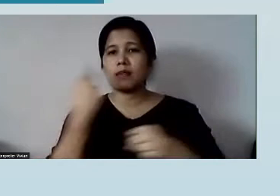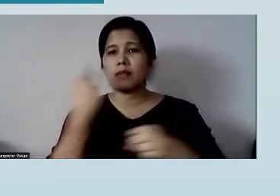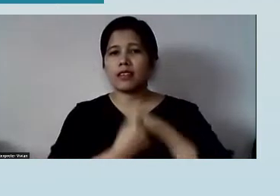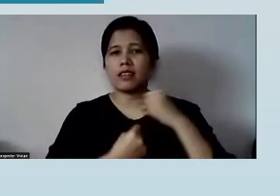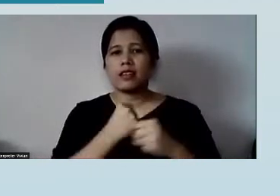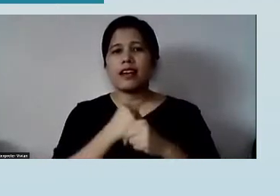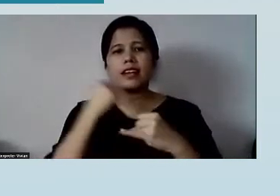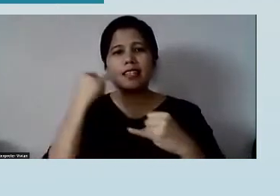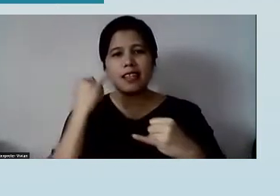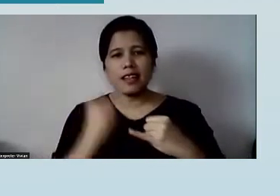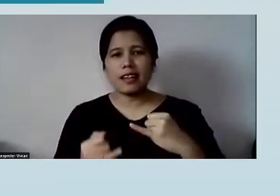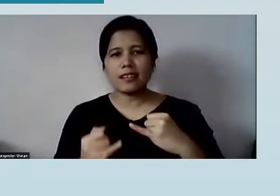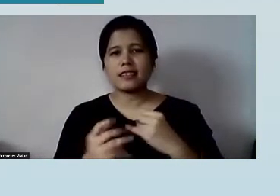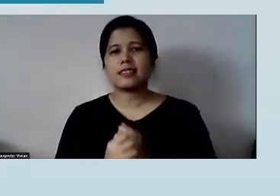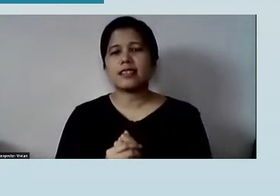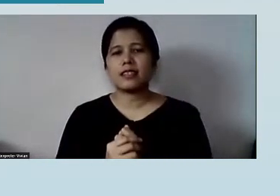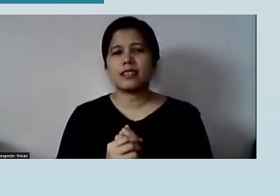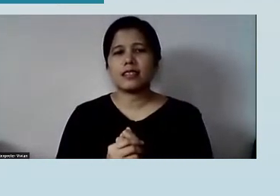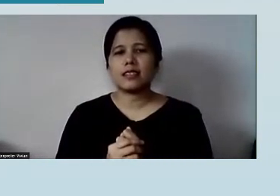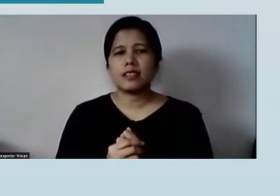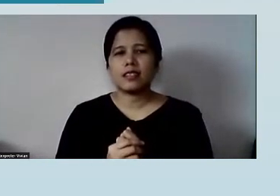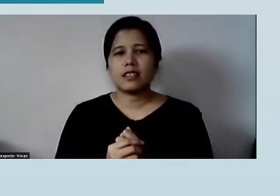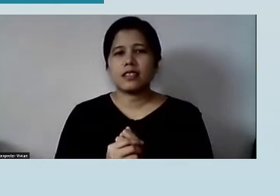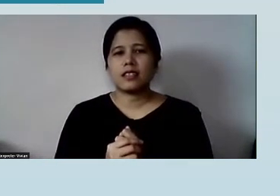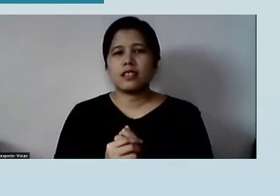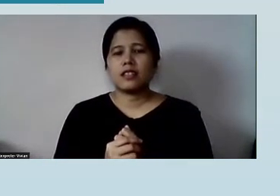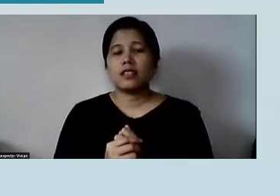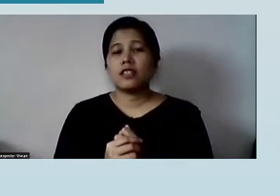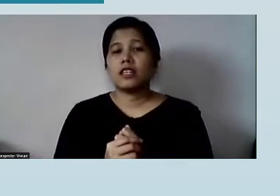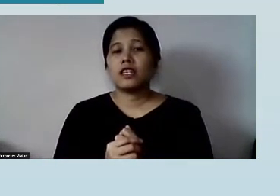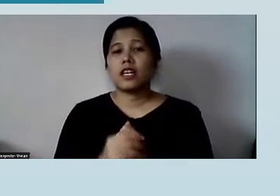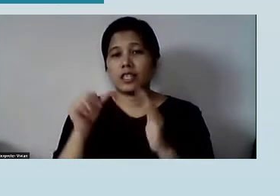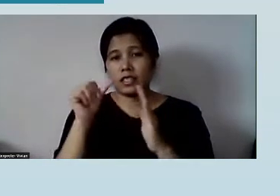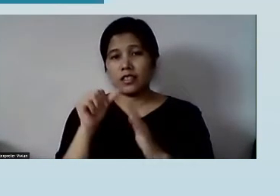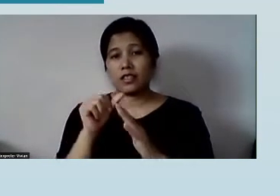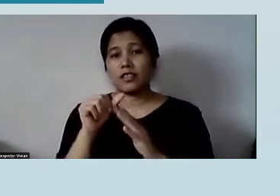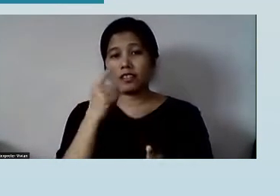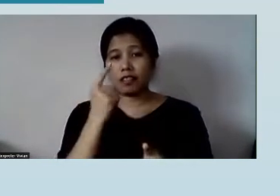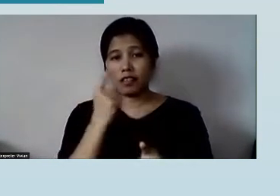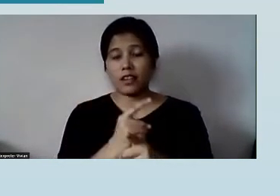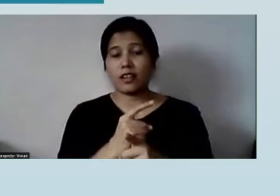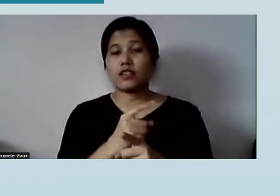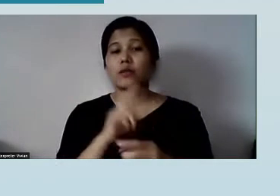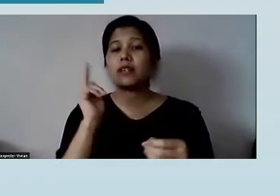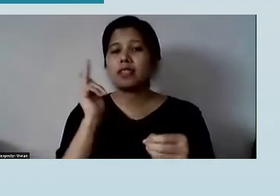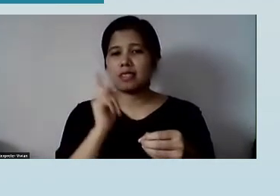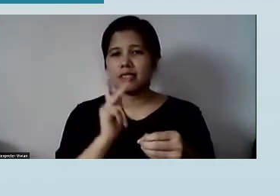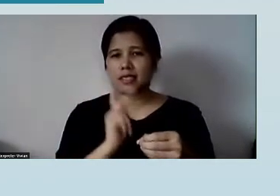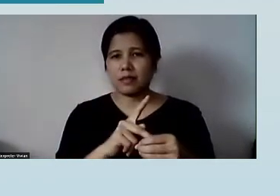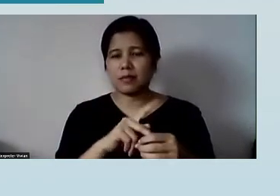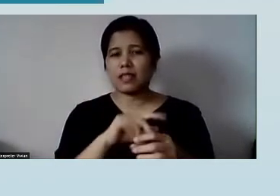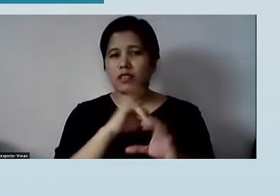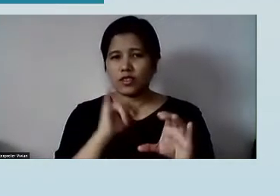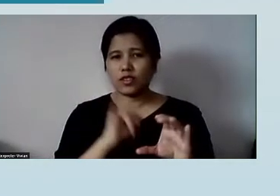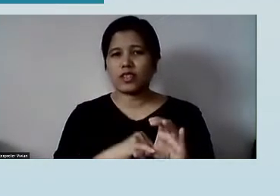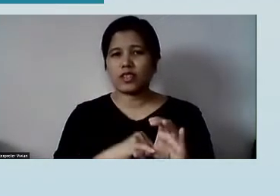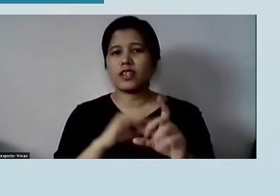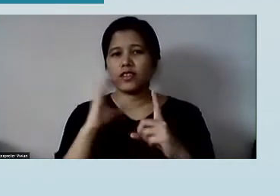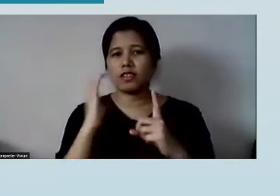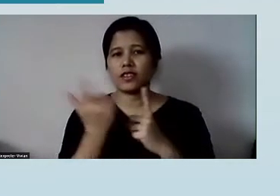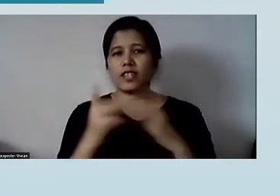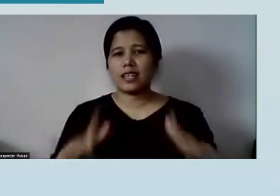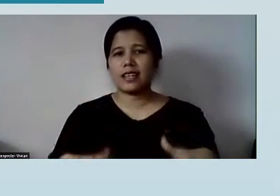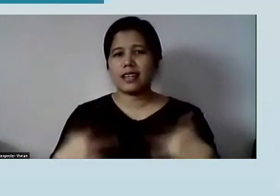last of the 17th explicit rights is the right to participate in cultural life, recreation, and